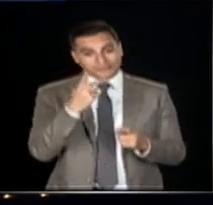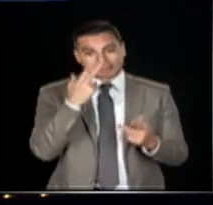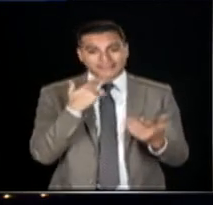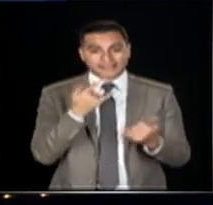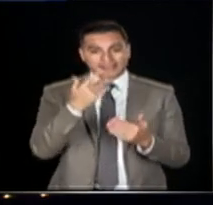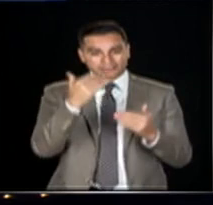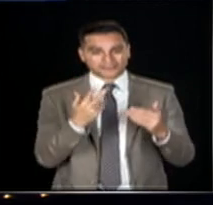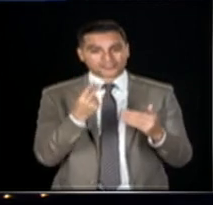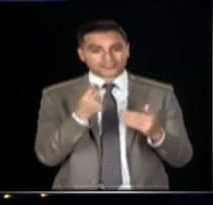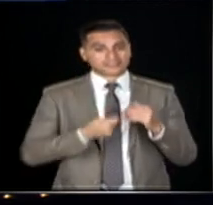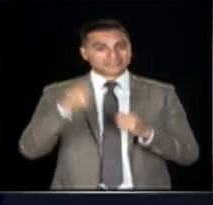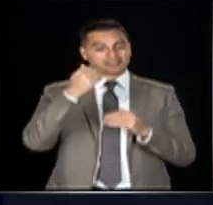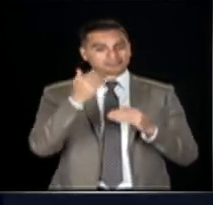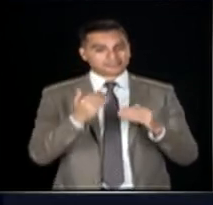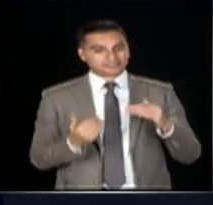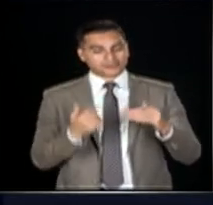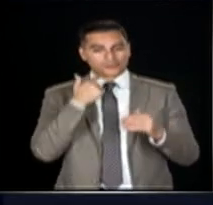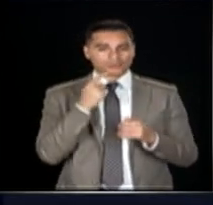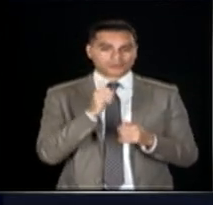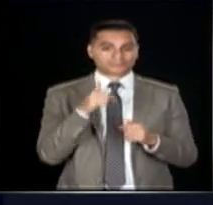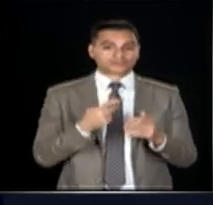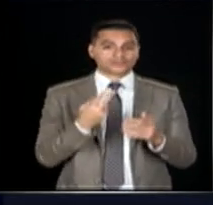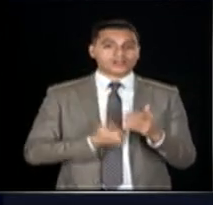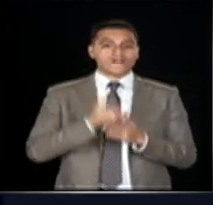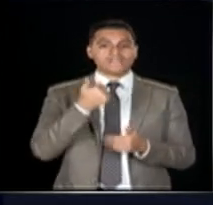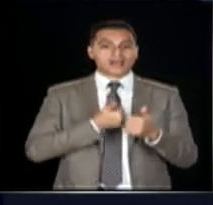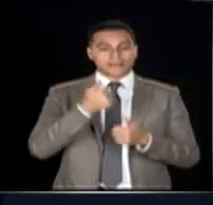صح ولا غلط؟ النهاردة عندنا 2 أفضل